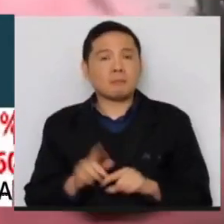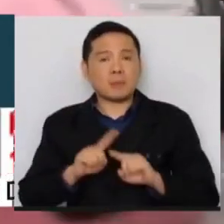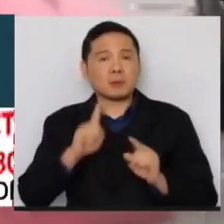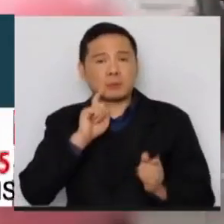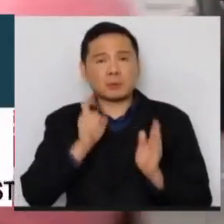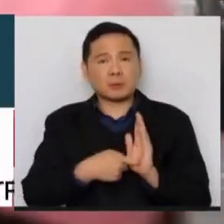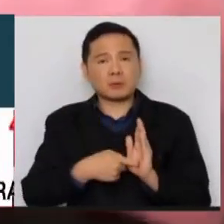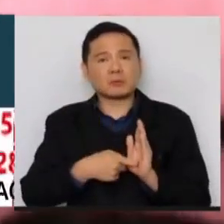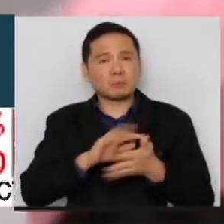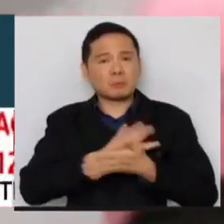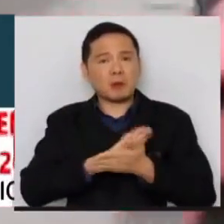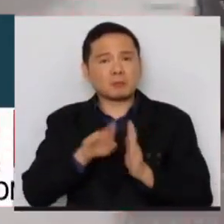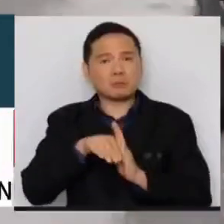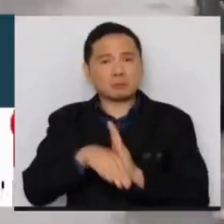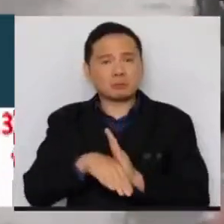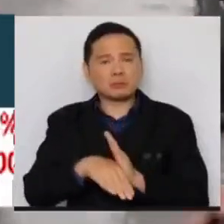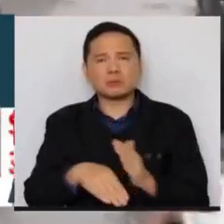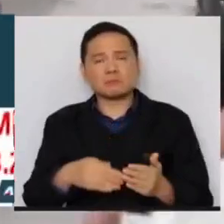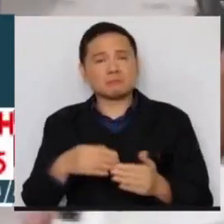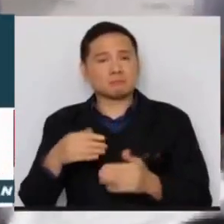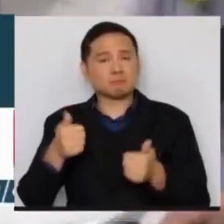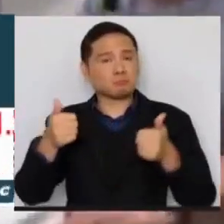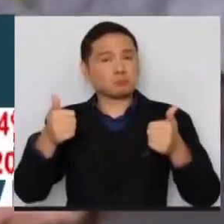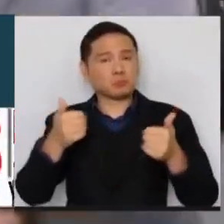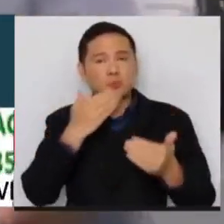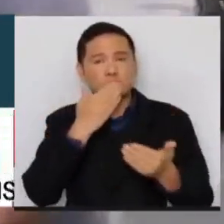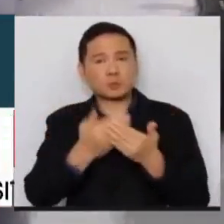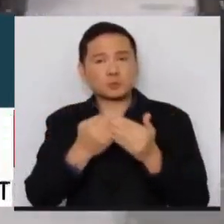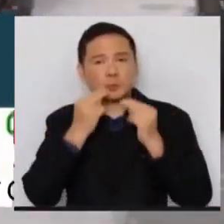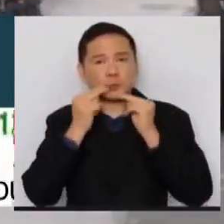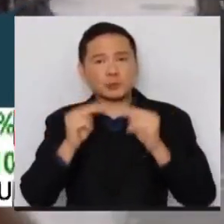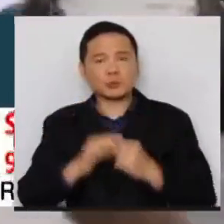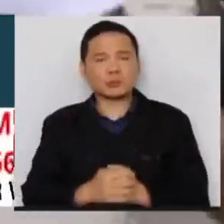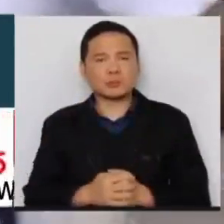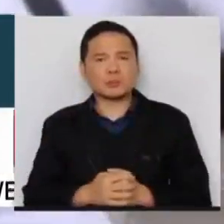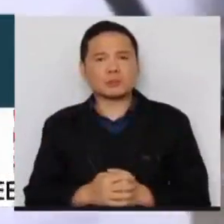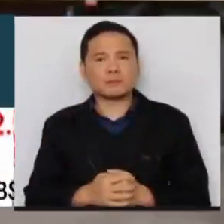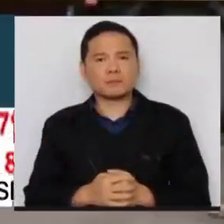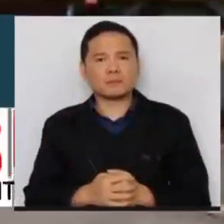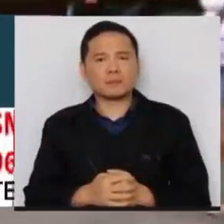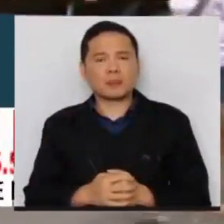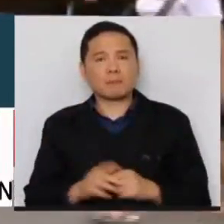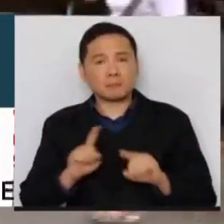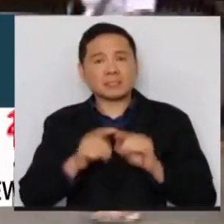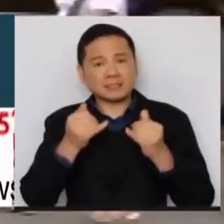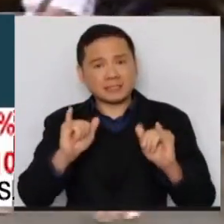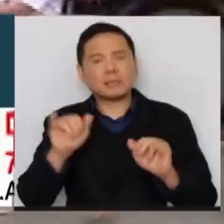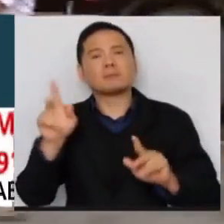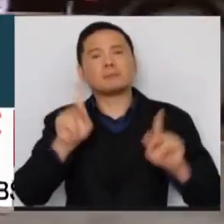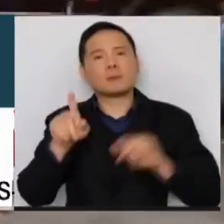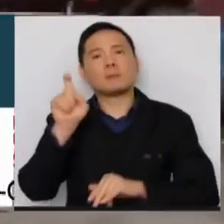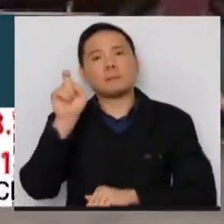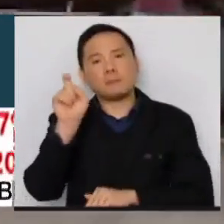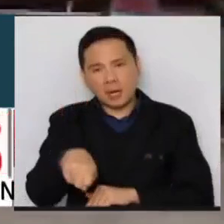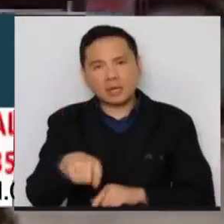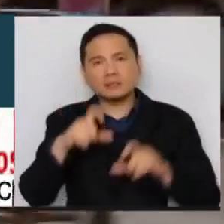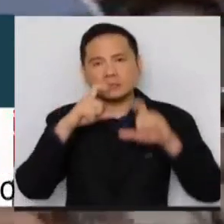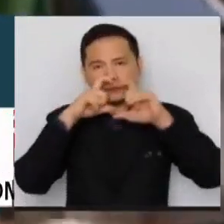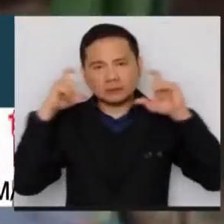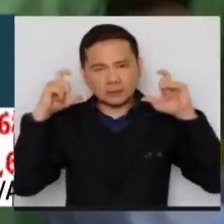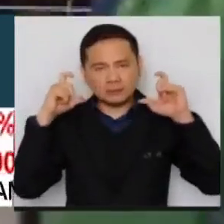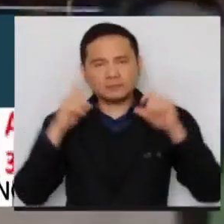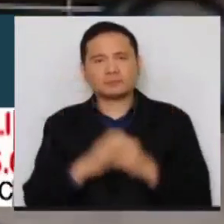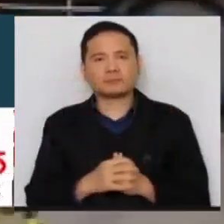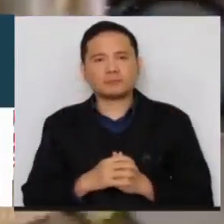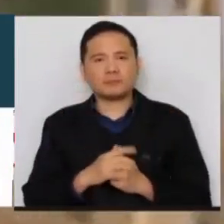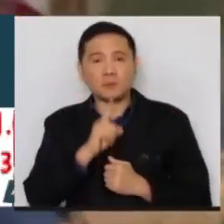news. Pero lagi right. Sinapakiusap sa tao na laging magsuot ng face mask. Mahirap lang